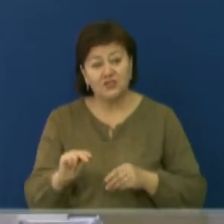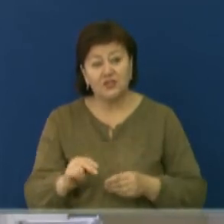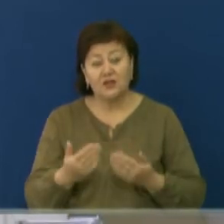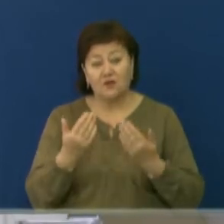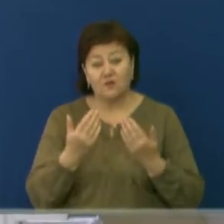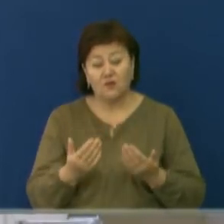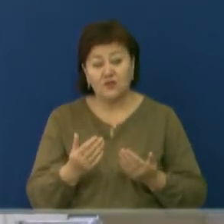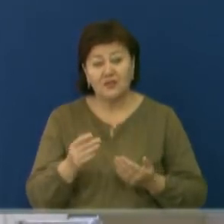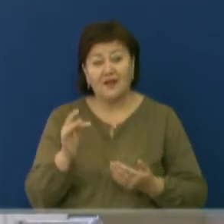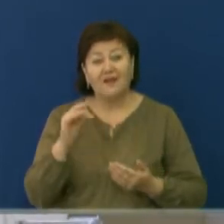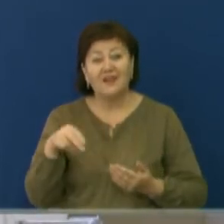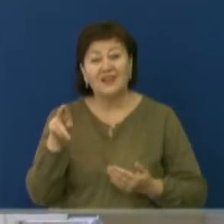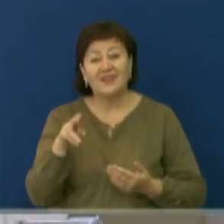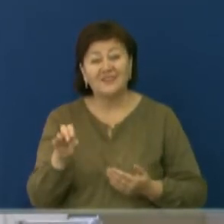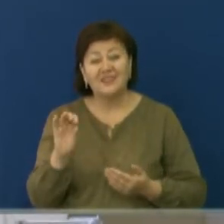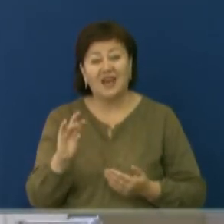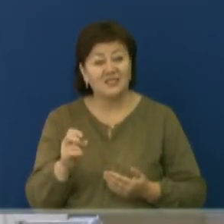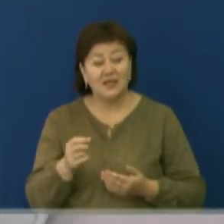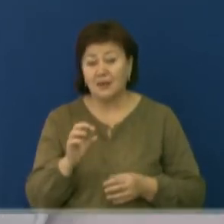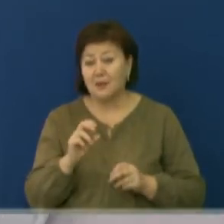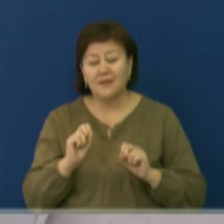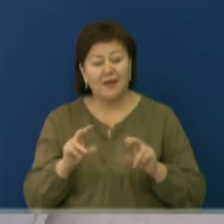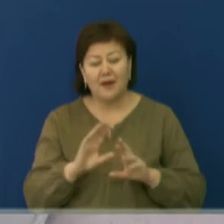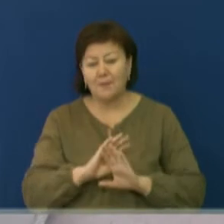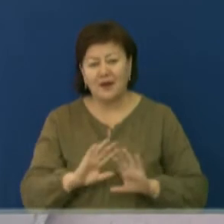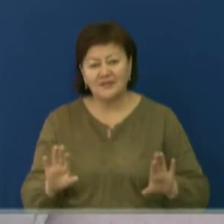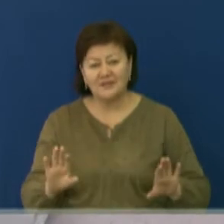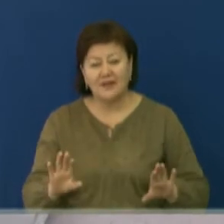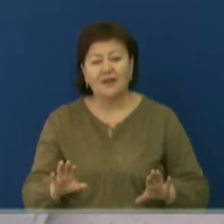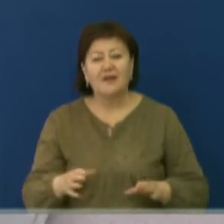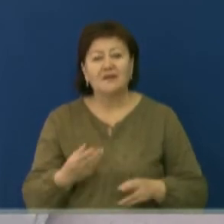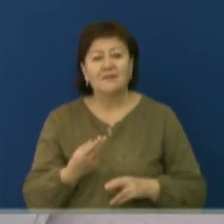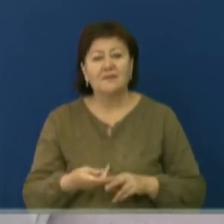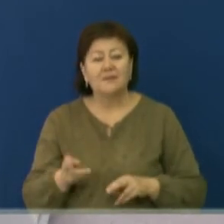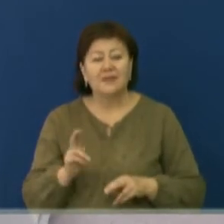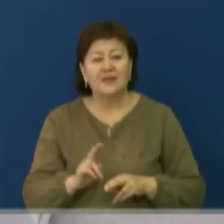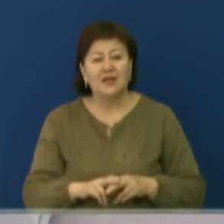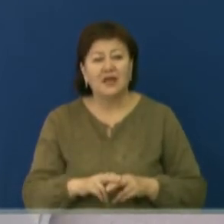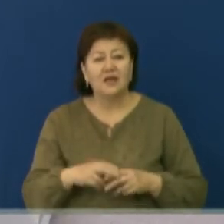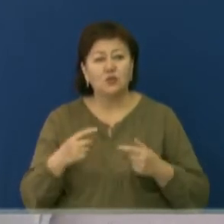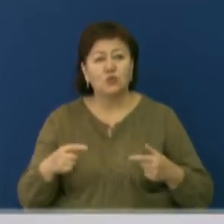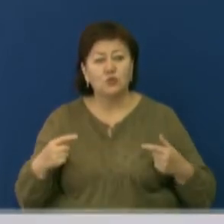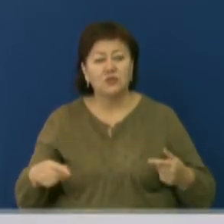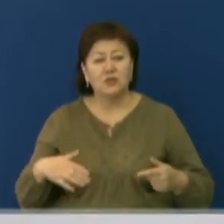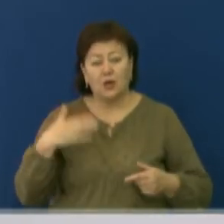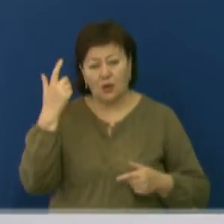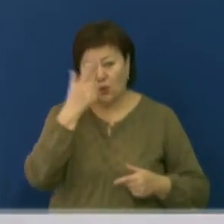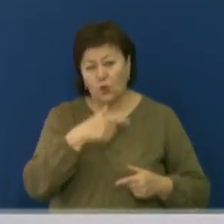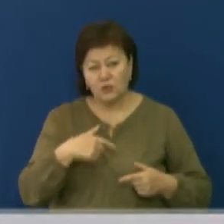вид радиации не опасен для других органов. Именно точечность и прицельность действия радиоактивного йода лежат в